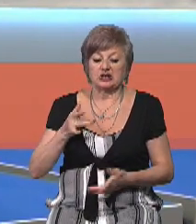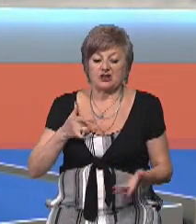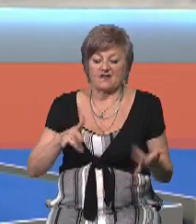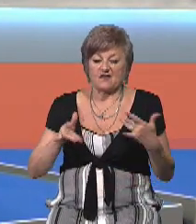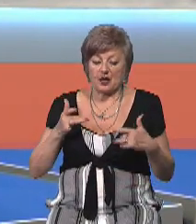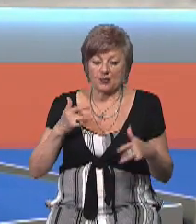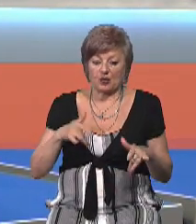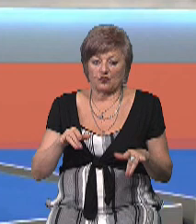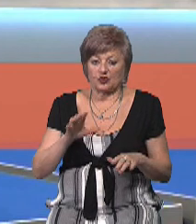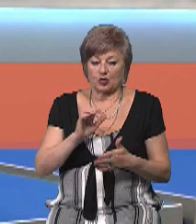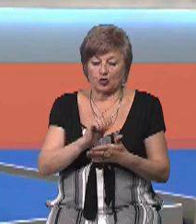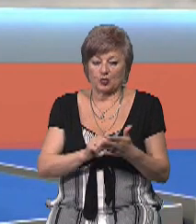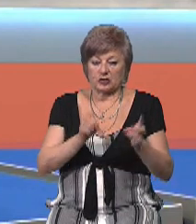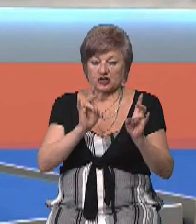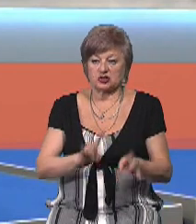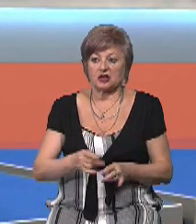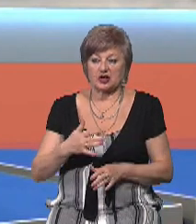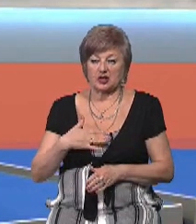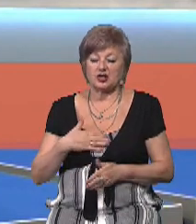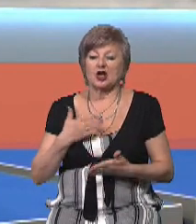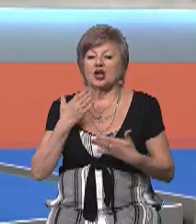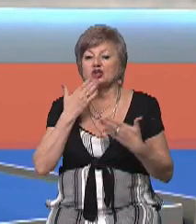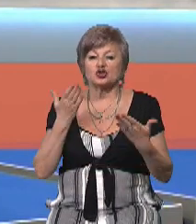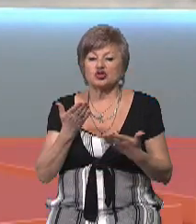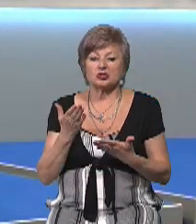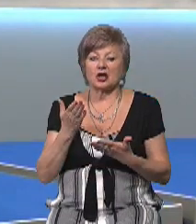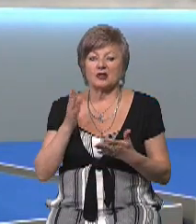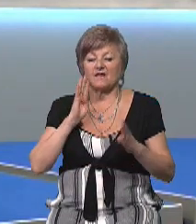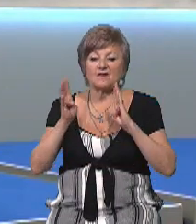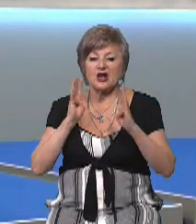жертв, тому що я читав недавно в Фейсбуці, знову